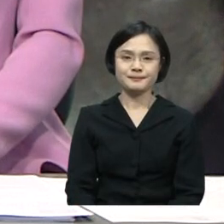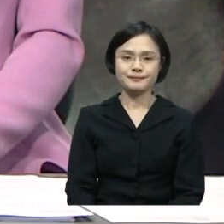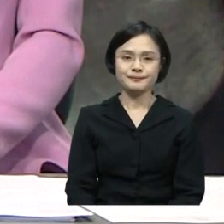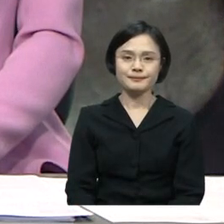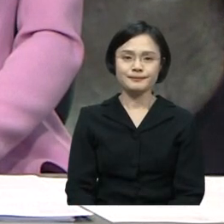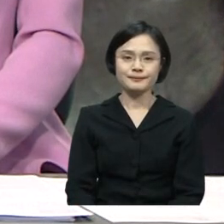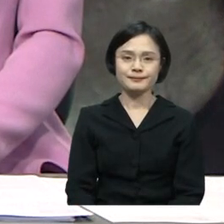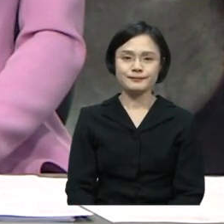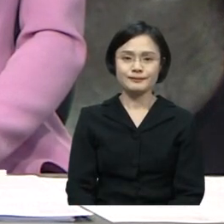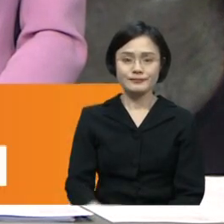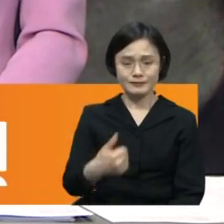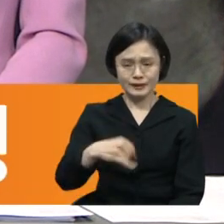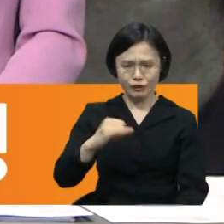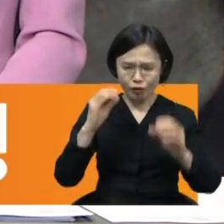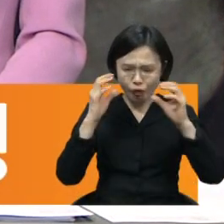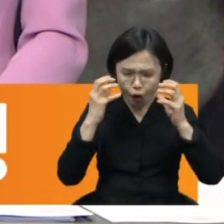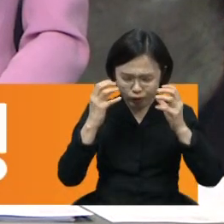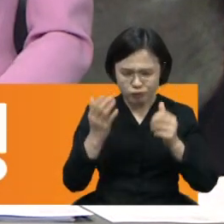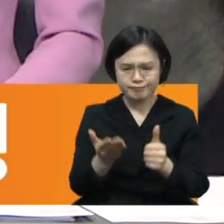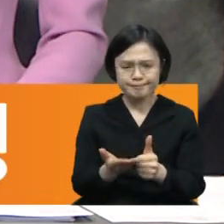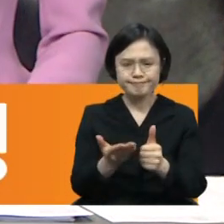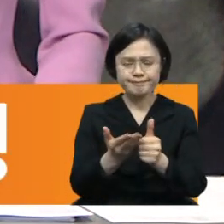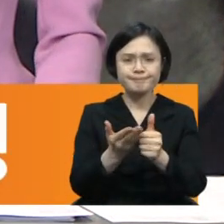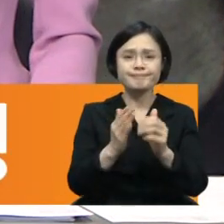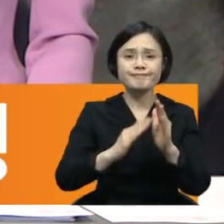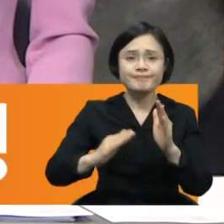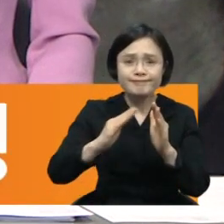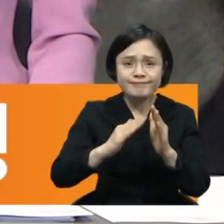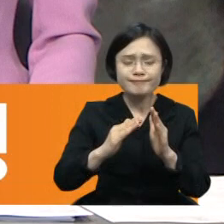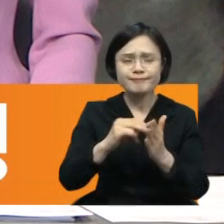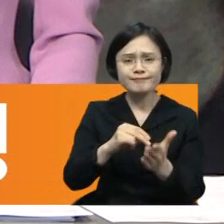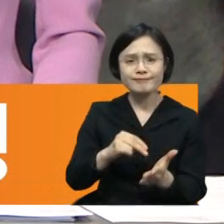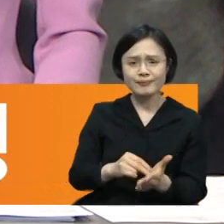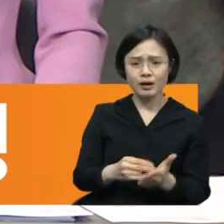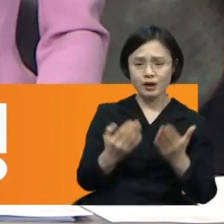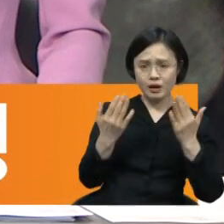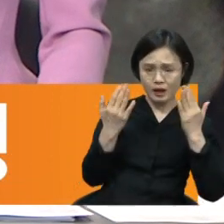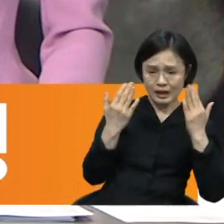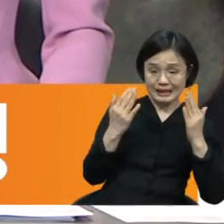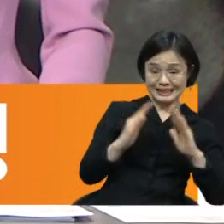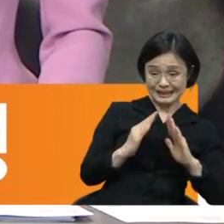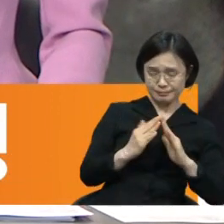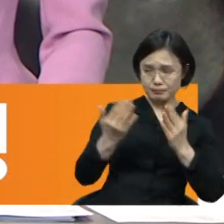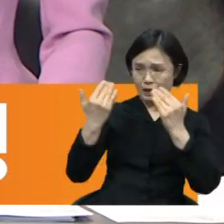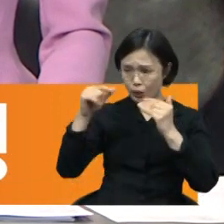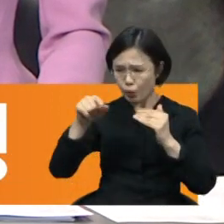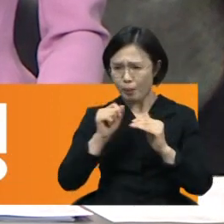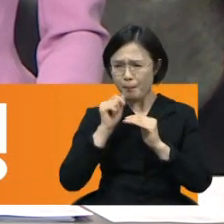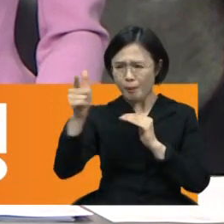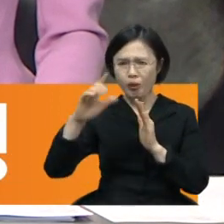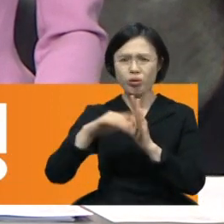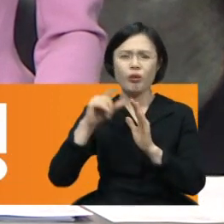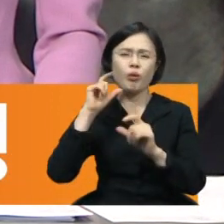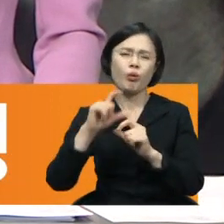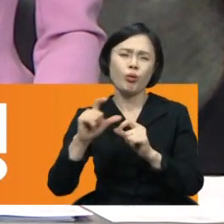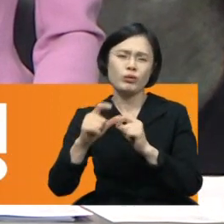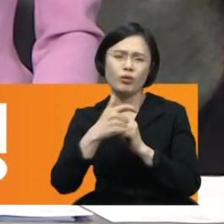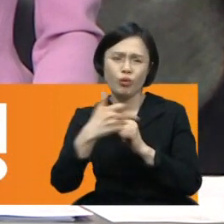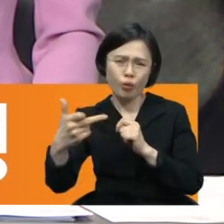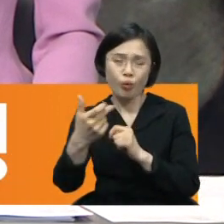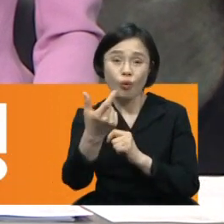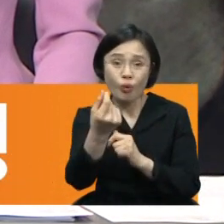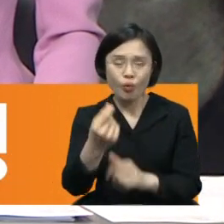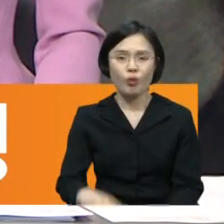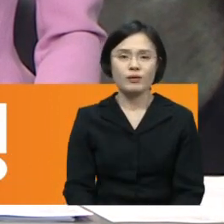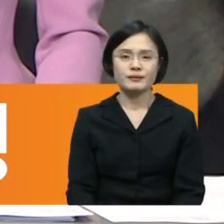어린 자녀를 둔 가정들은 학교가 집에서 멀면 큰 고민이 아닐 수 없을 텐데요. 파주시가 전국에서 처음으로 학생 전용